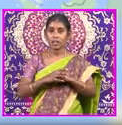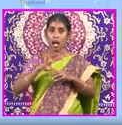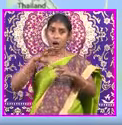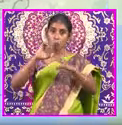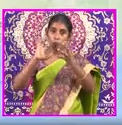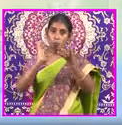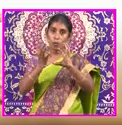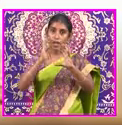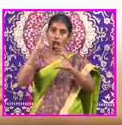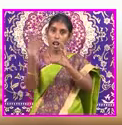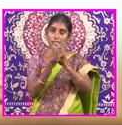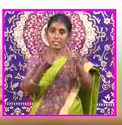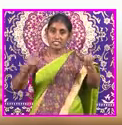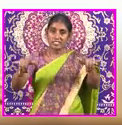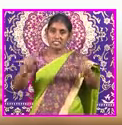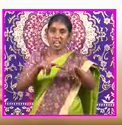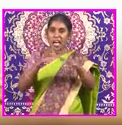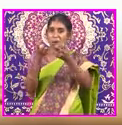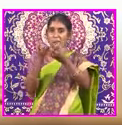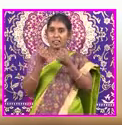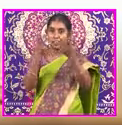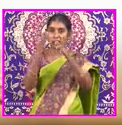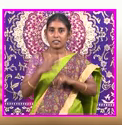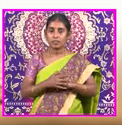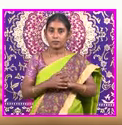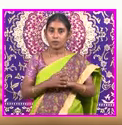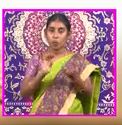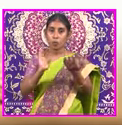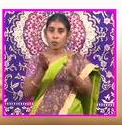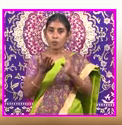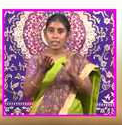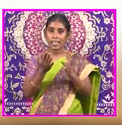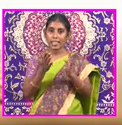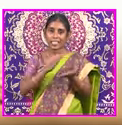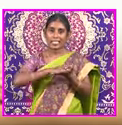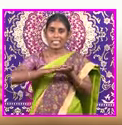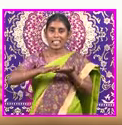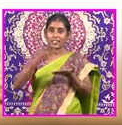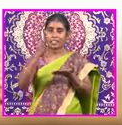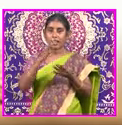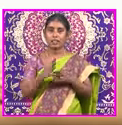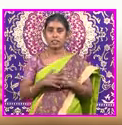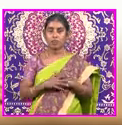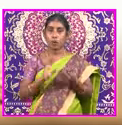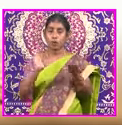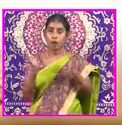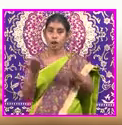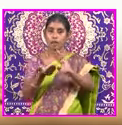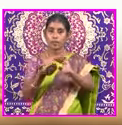ஏனென்றால் புவி வந்து தட்டையாக இல்லை, புவி வந்து கோள வடிவத்தில் இருப்பதால் புவியோட மத்திய பகுதியில் அதிகமான